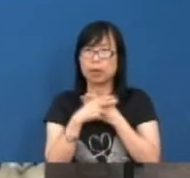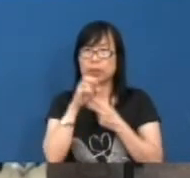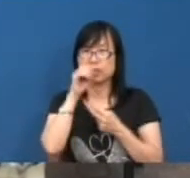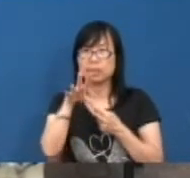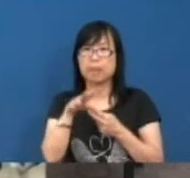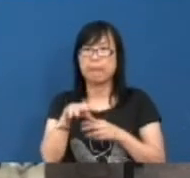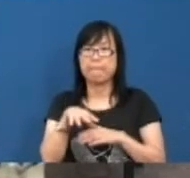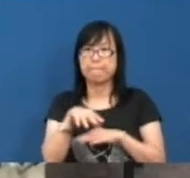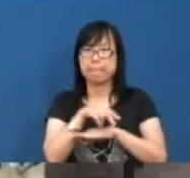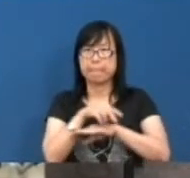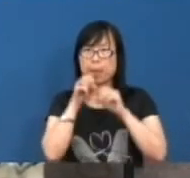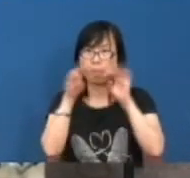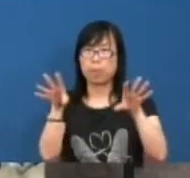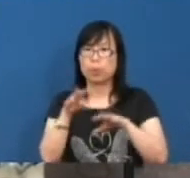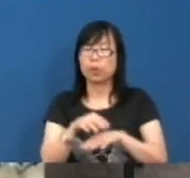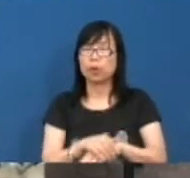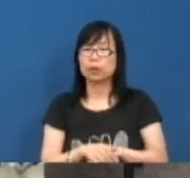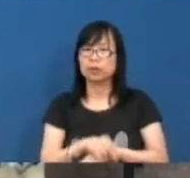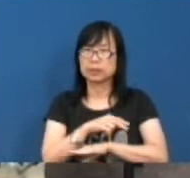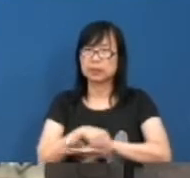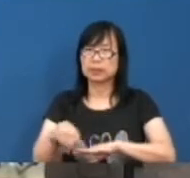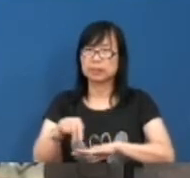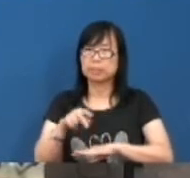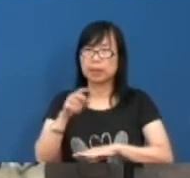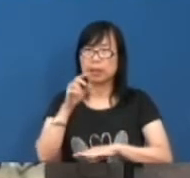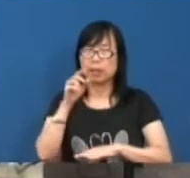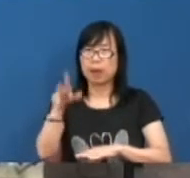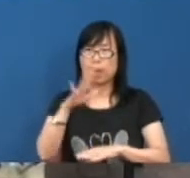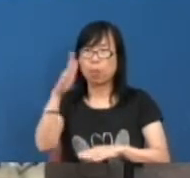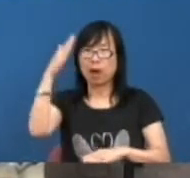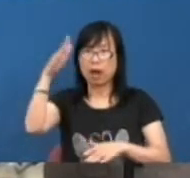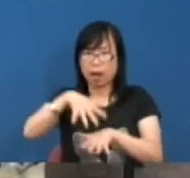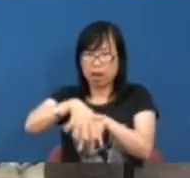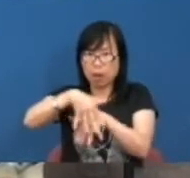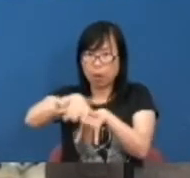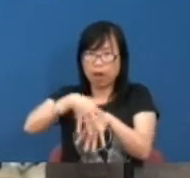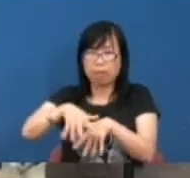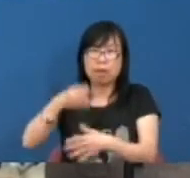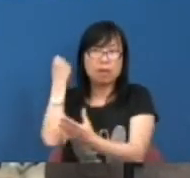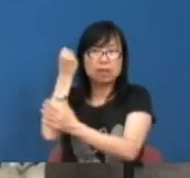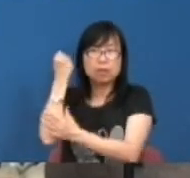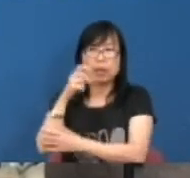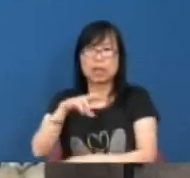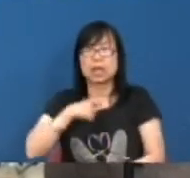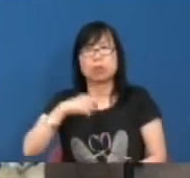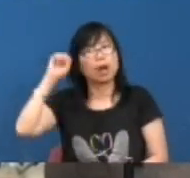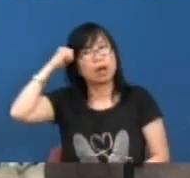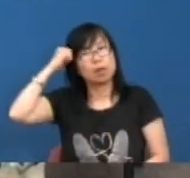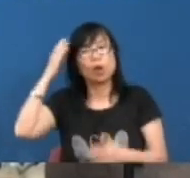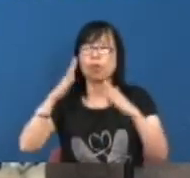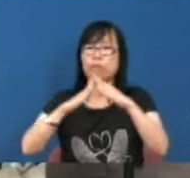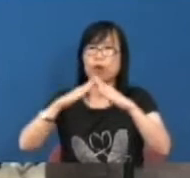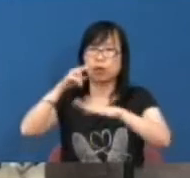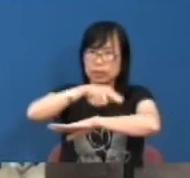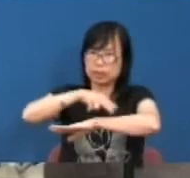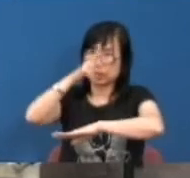積極考慮一下，就唔係因為話有冇遊行有冇示威都好咧，咁考慮一下我哋嘅房屋政策，即係花